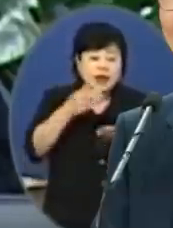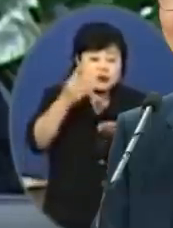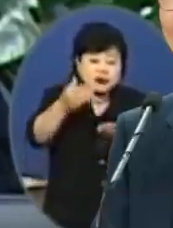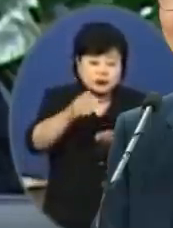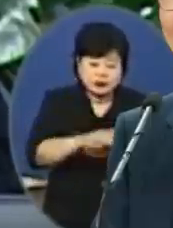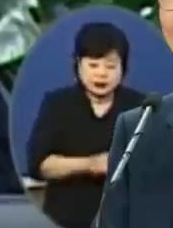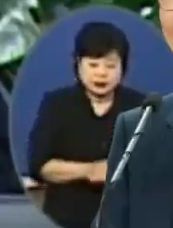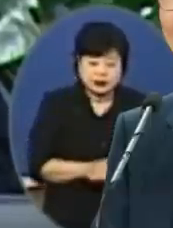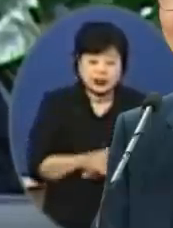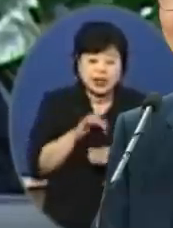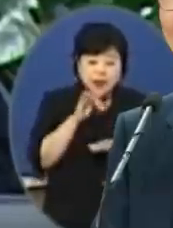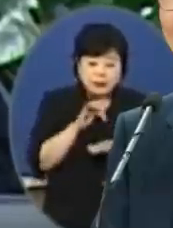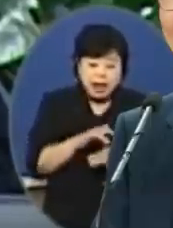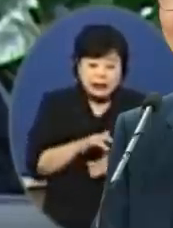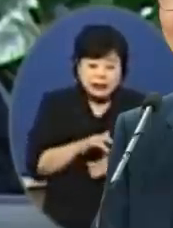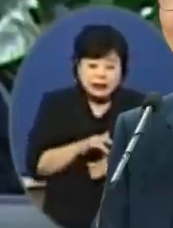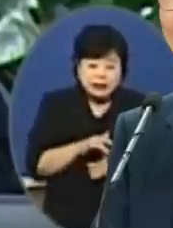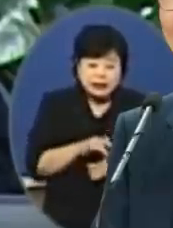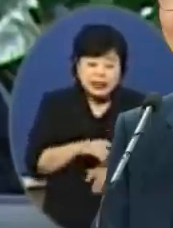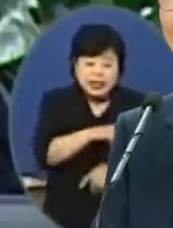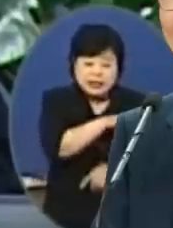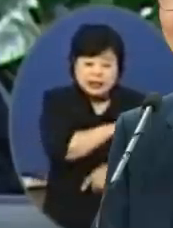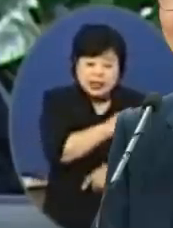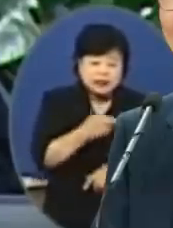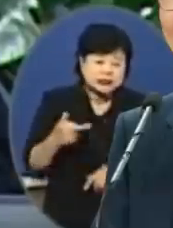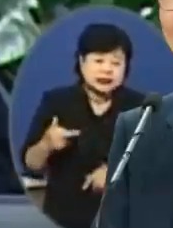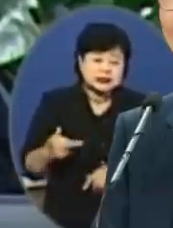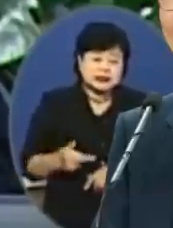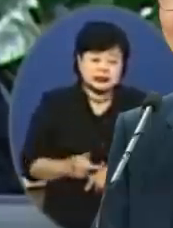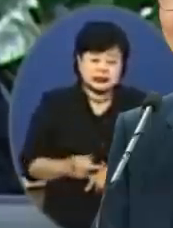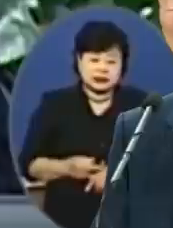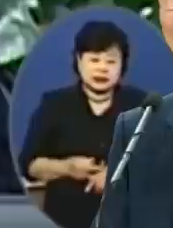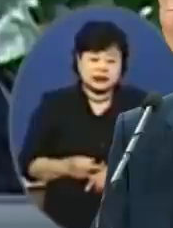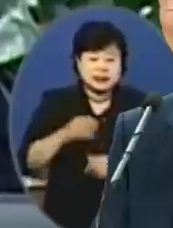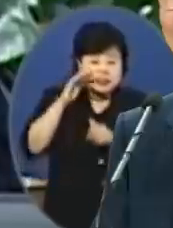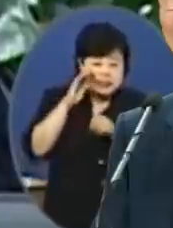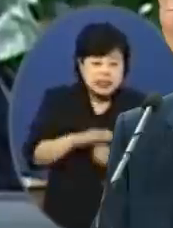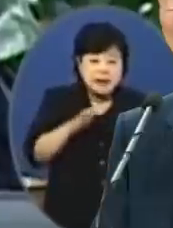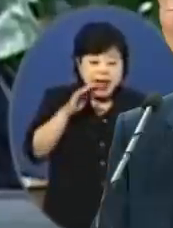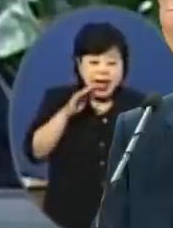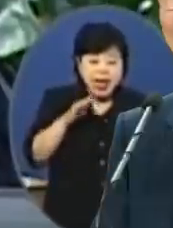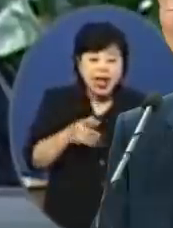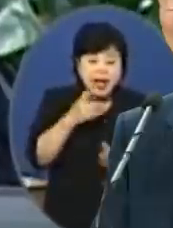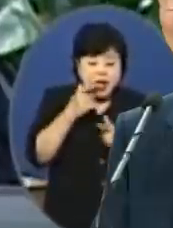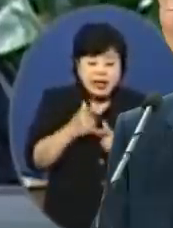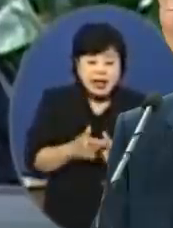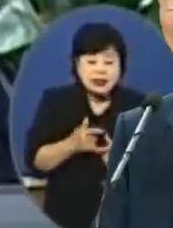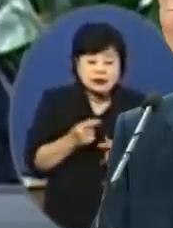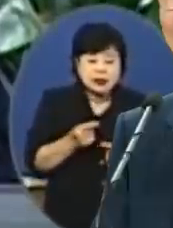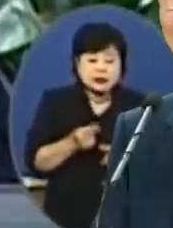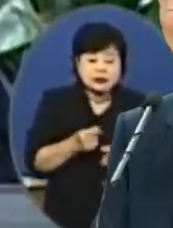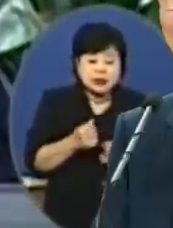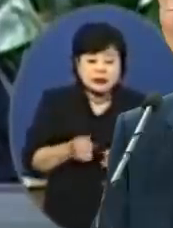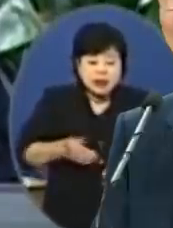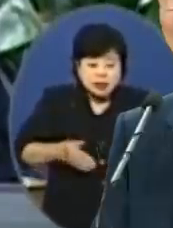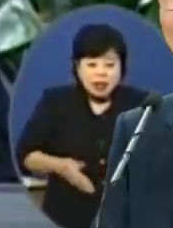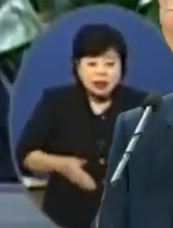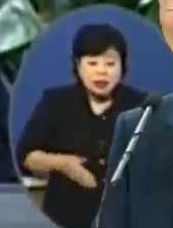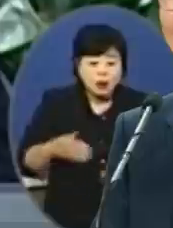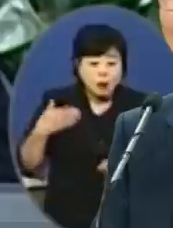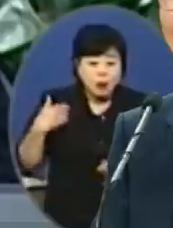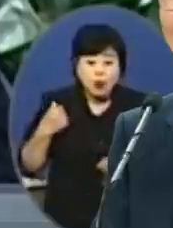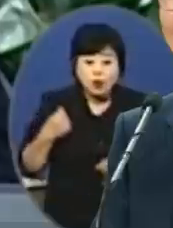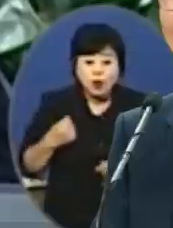것입니다. 마귀의 가장 큰 실패는 예수님 같은 분이 태어날 것이라고 꿈도